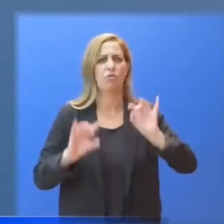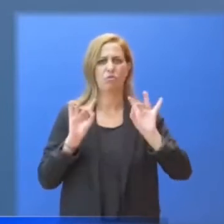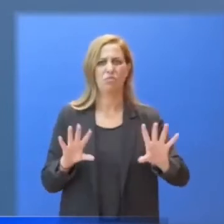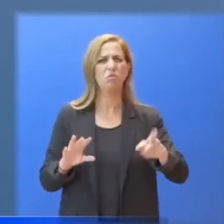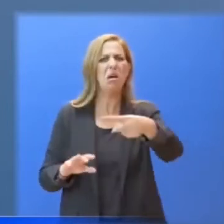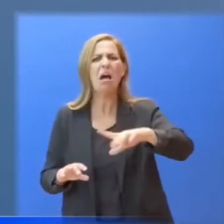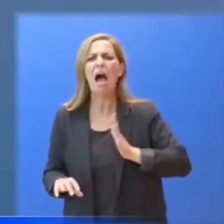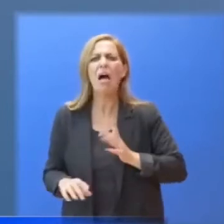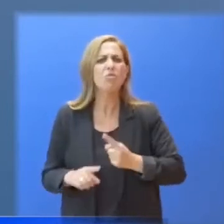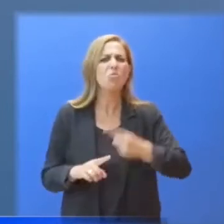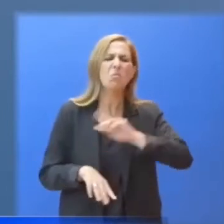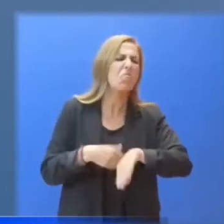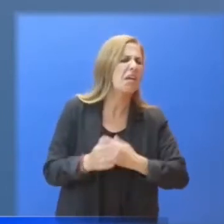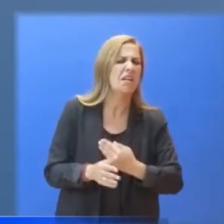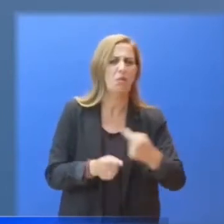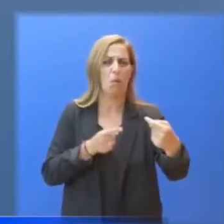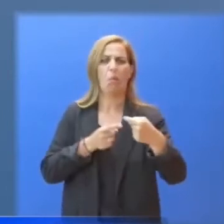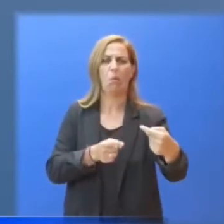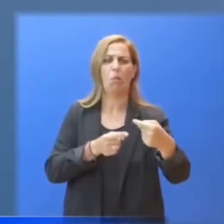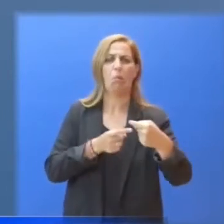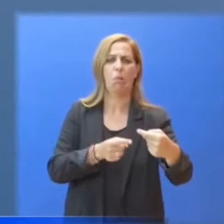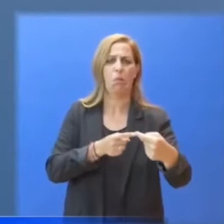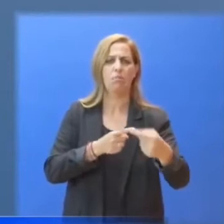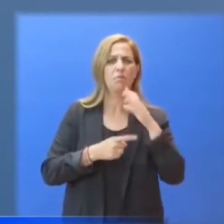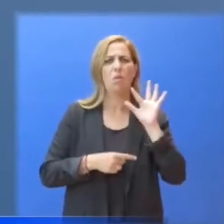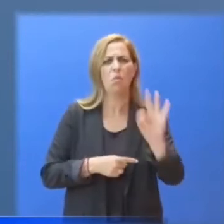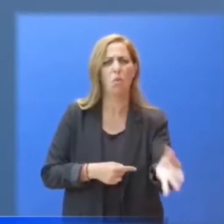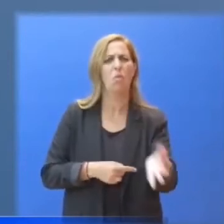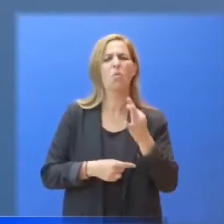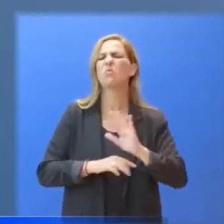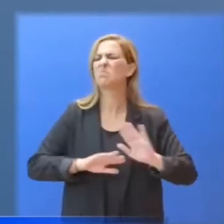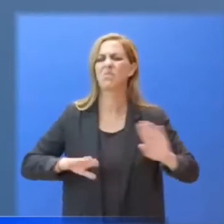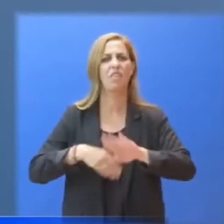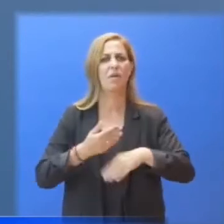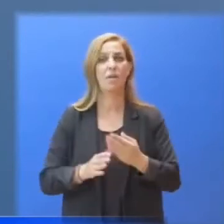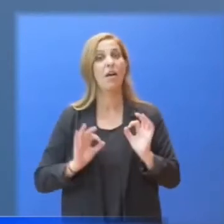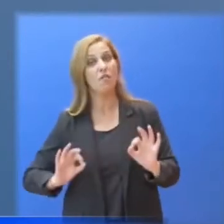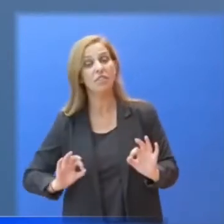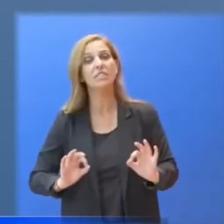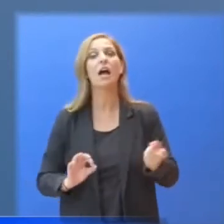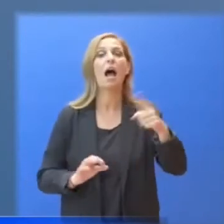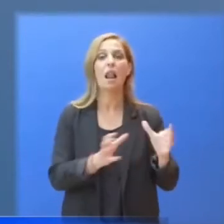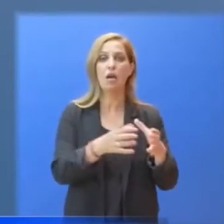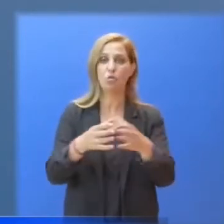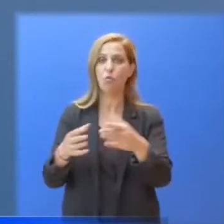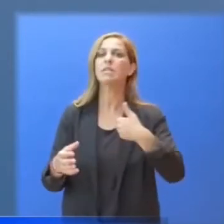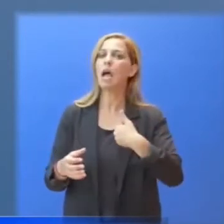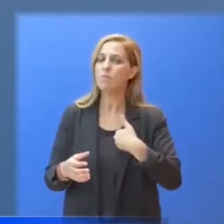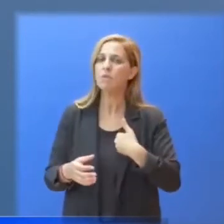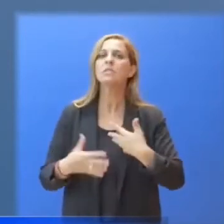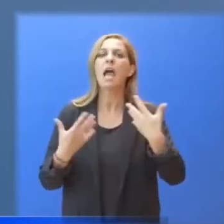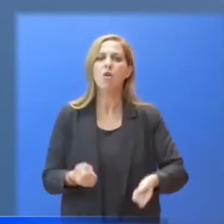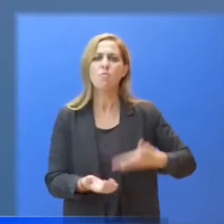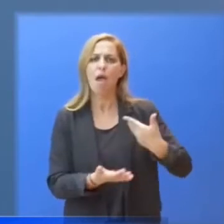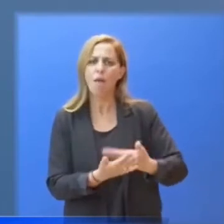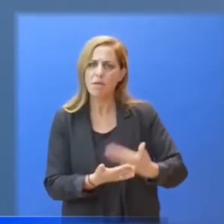τους ανθρώπους αυτή τη χώρα. Ειδικά στην κρίσιμη συγκυρία που βιώνουμε τώρα. Θα έχουμε αντιπαράθεση με την αντιπολίτευση, αλλά με επιχειρήματα και με